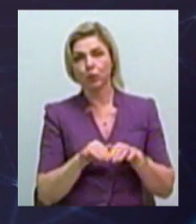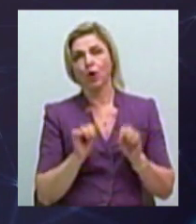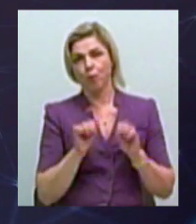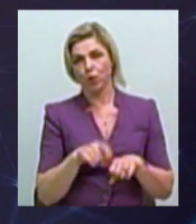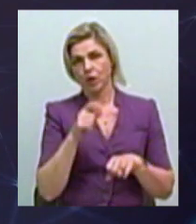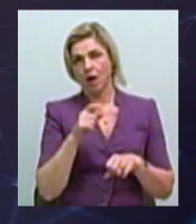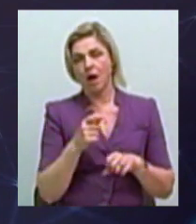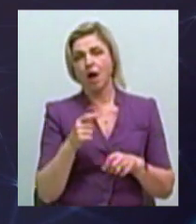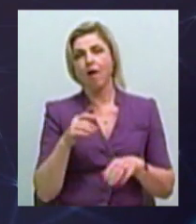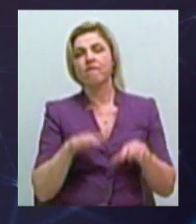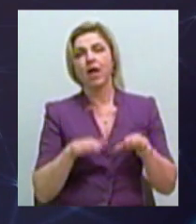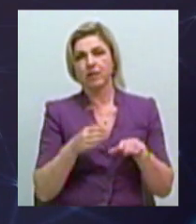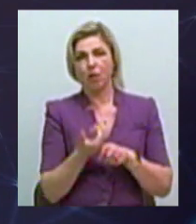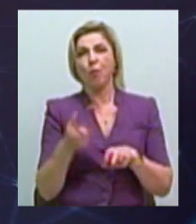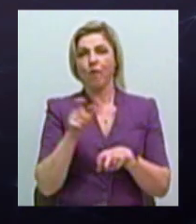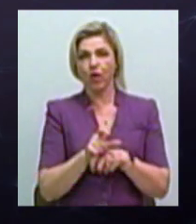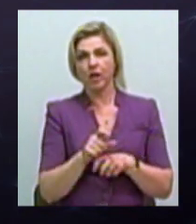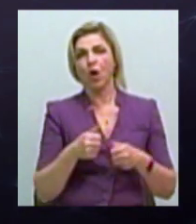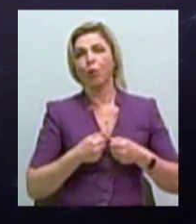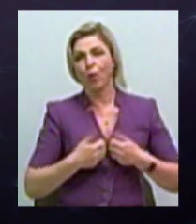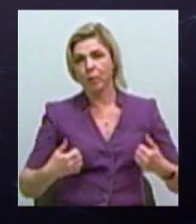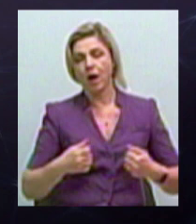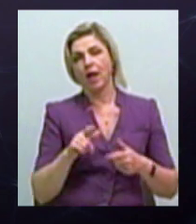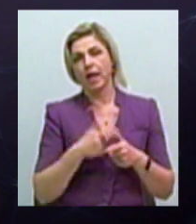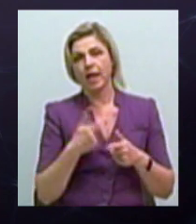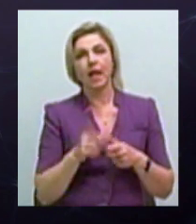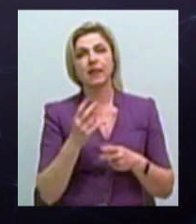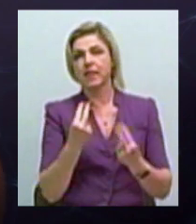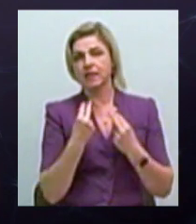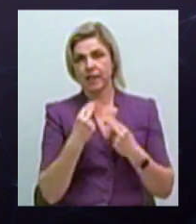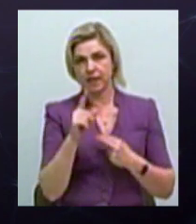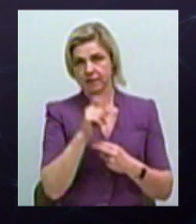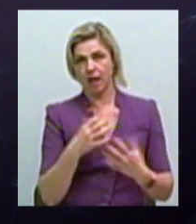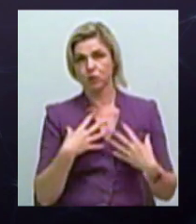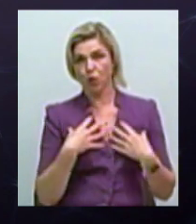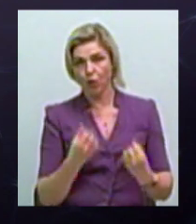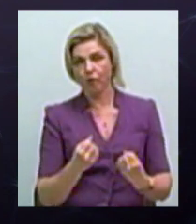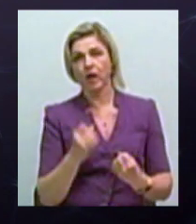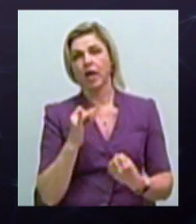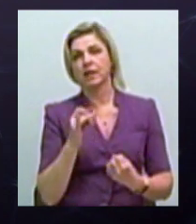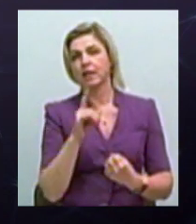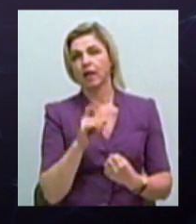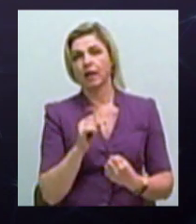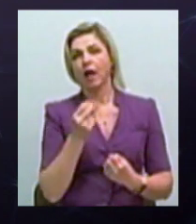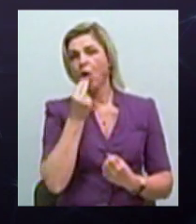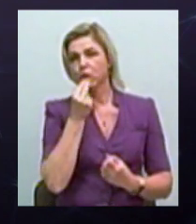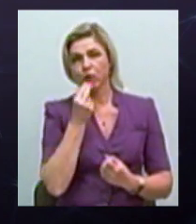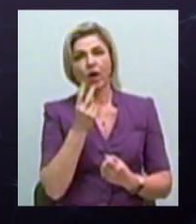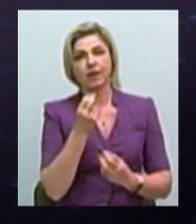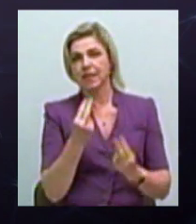мати надмірну вагу, або навпаки, вона не слідкує за своїм здоров'ям, якщо залежність зайшла занадто далеко, вона не слідкує за своїм